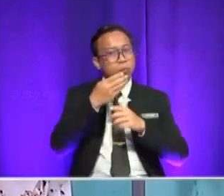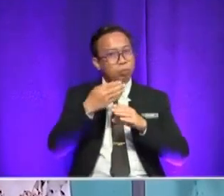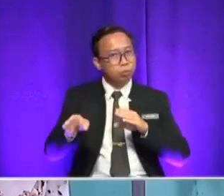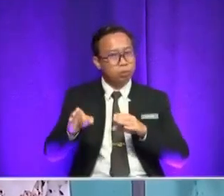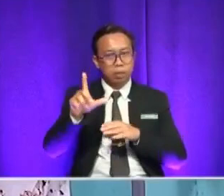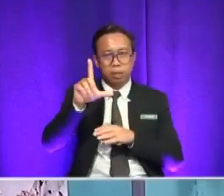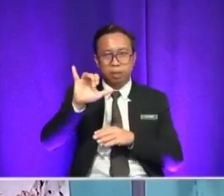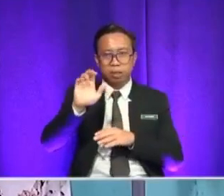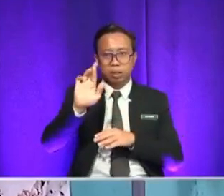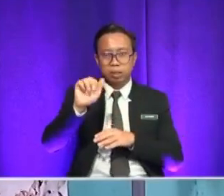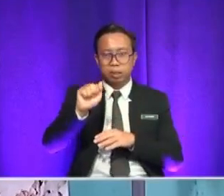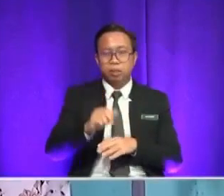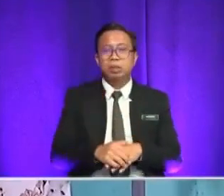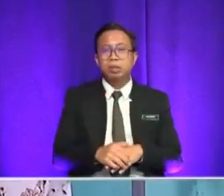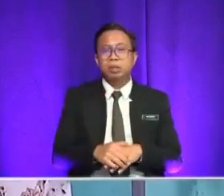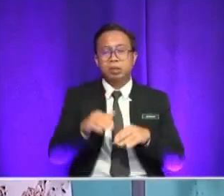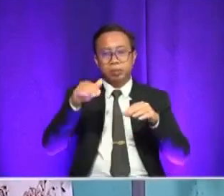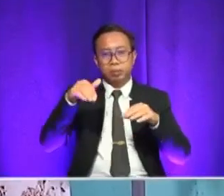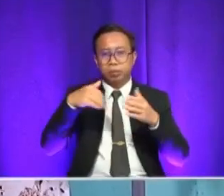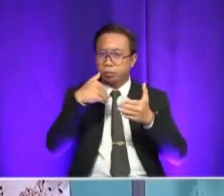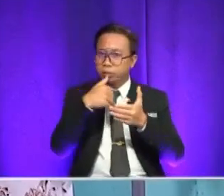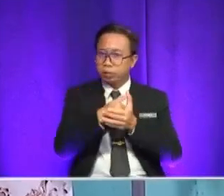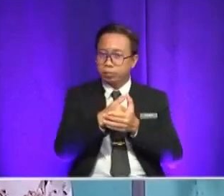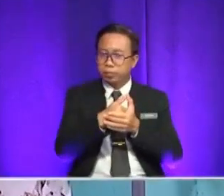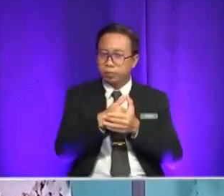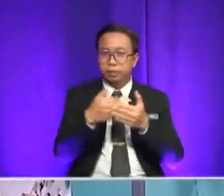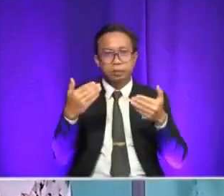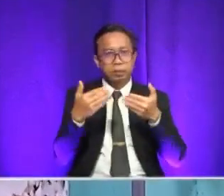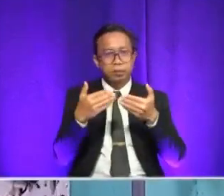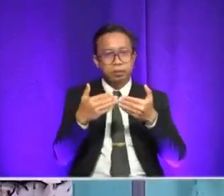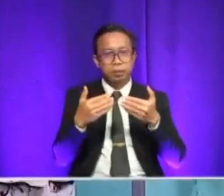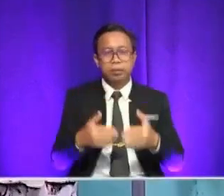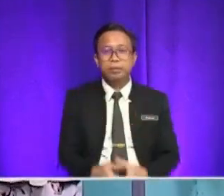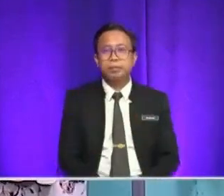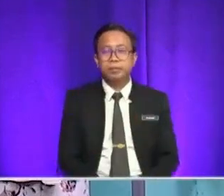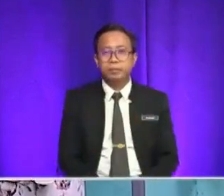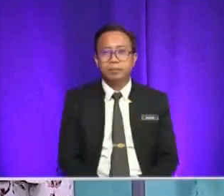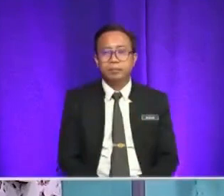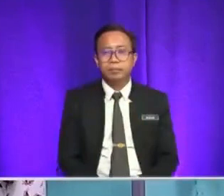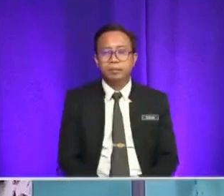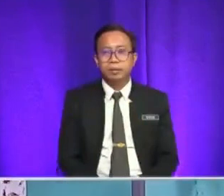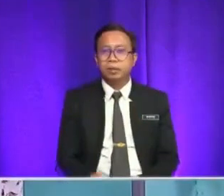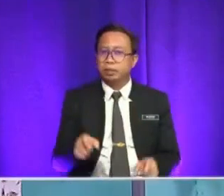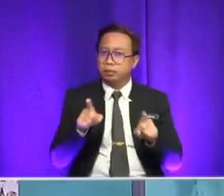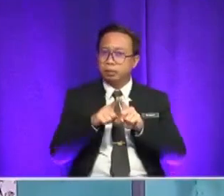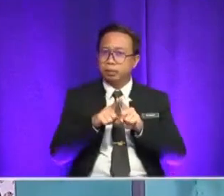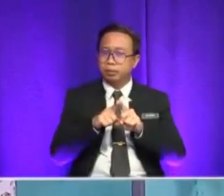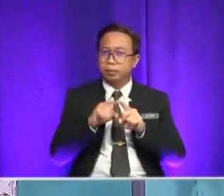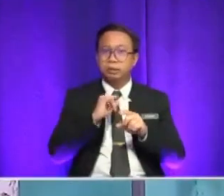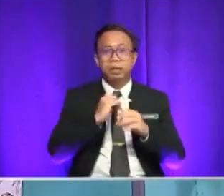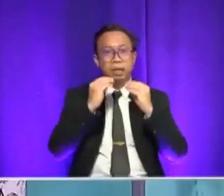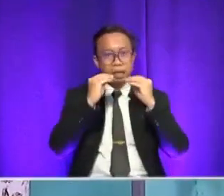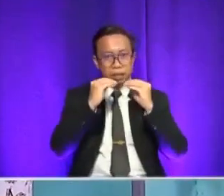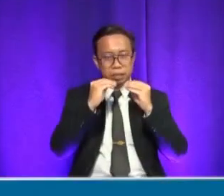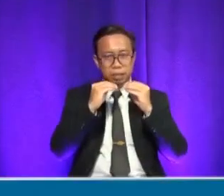litar. Tapi kalau belum sampai, automatik dia harus menyambungkan litar tersebut. Okey, jadi pengujian sama seperti yang saya ajar sebelum